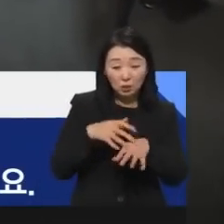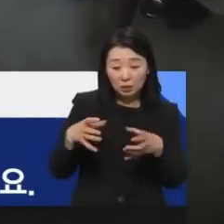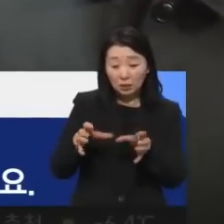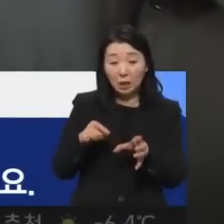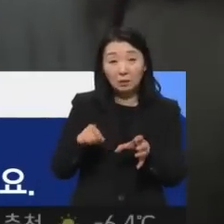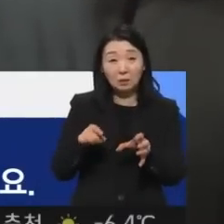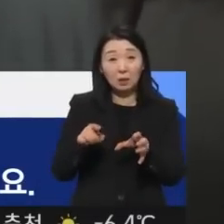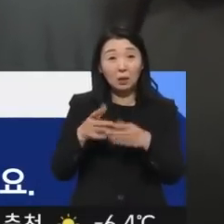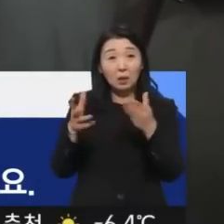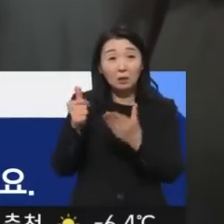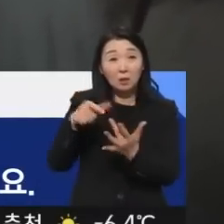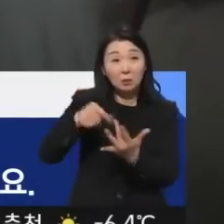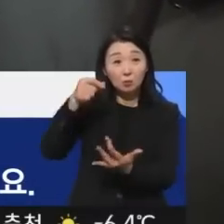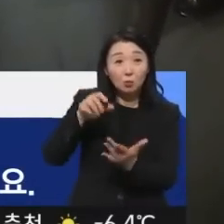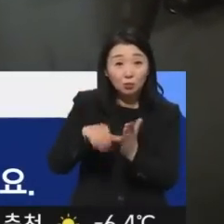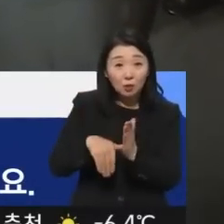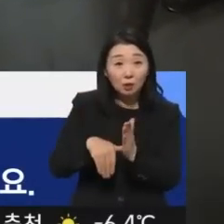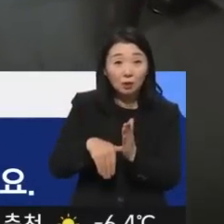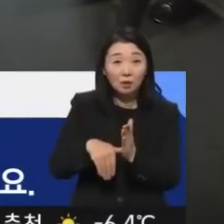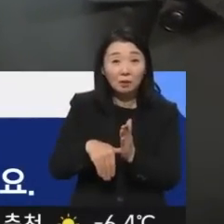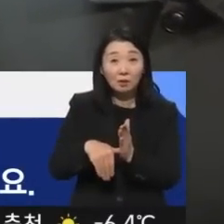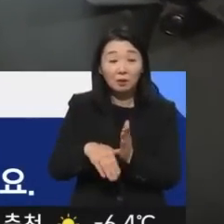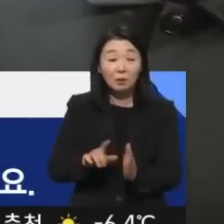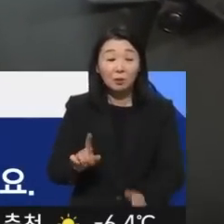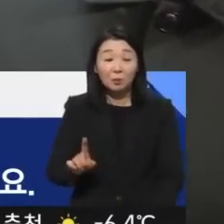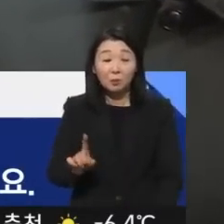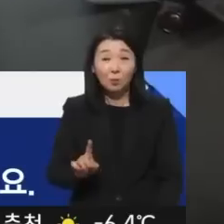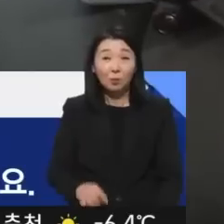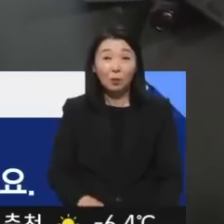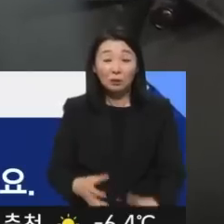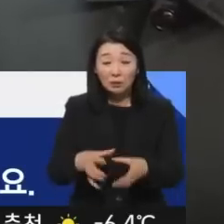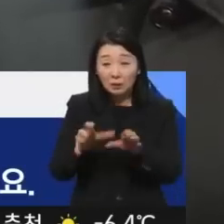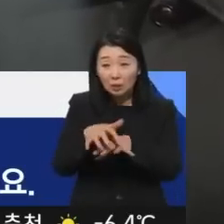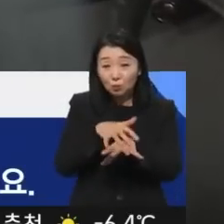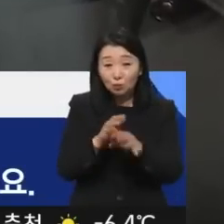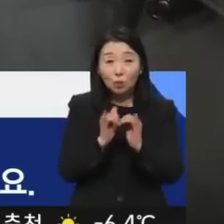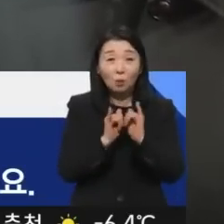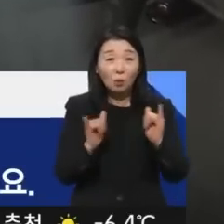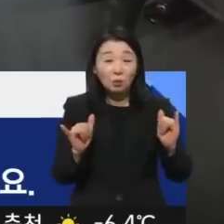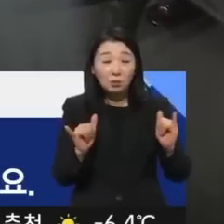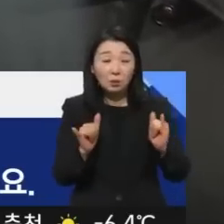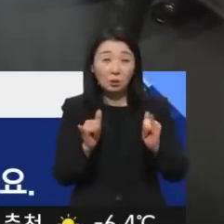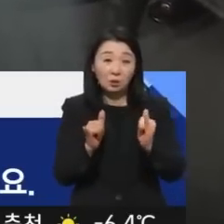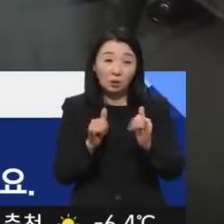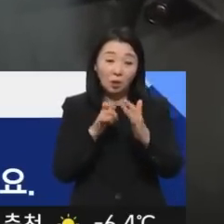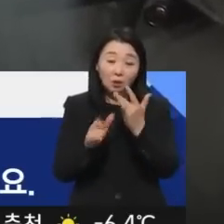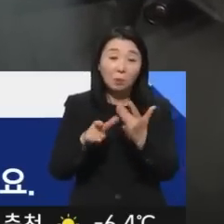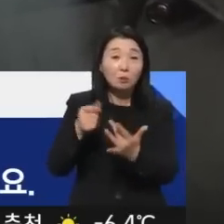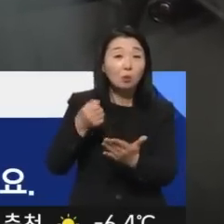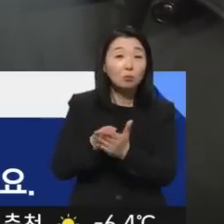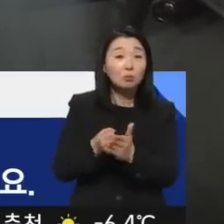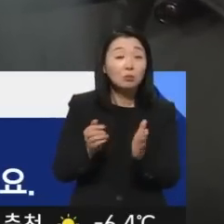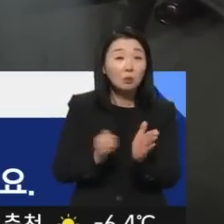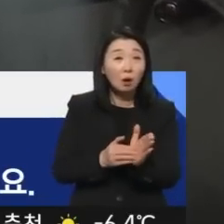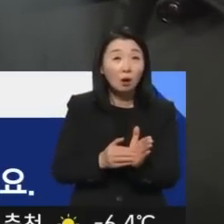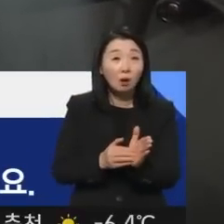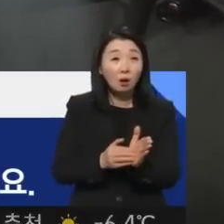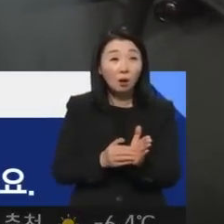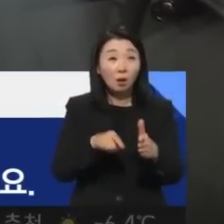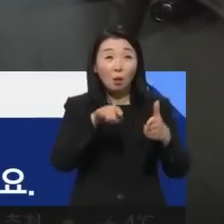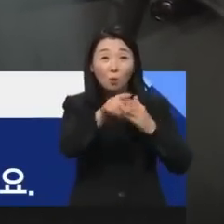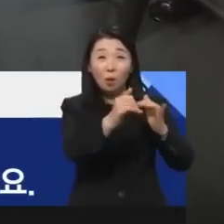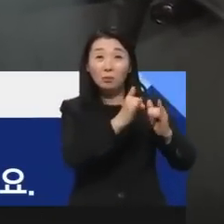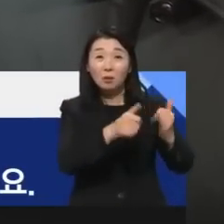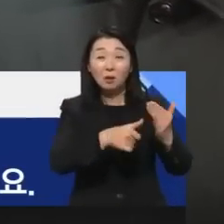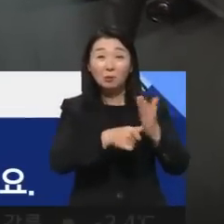단체의 장을 선출할 때 그 단체 구성원들이 대표를 선출하지 외부인이